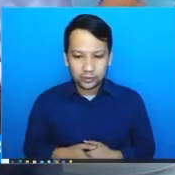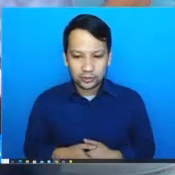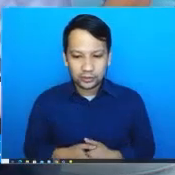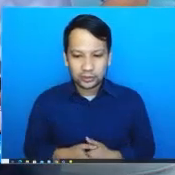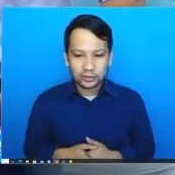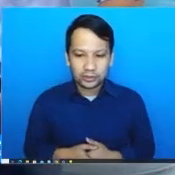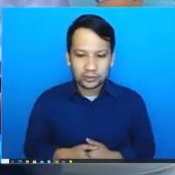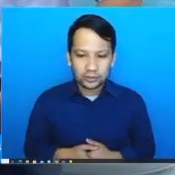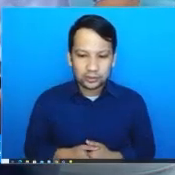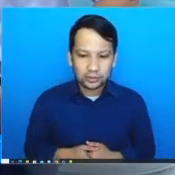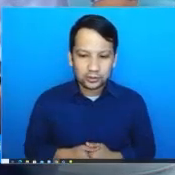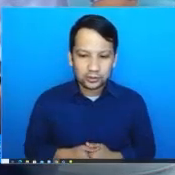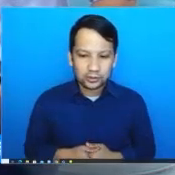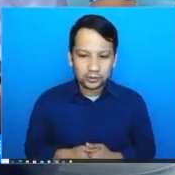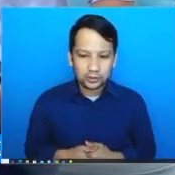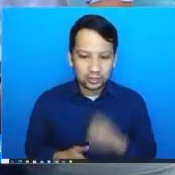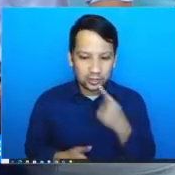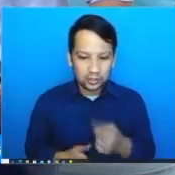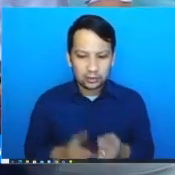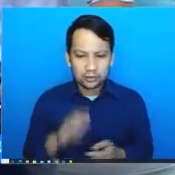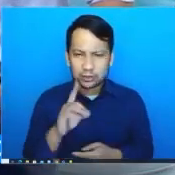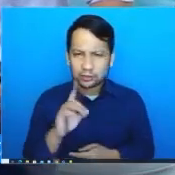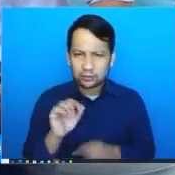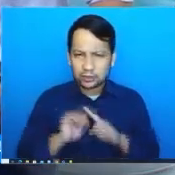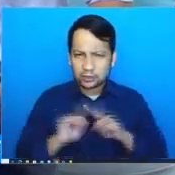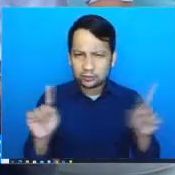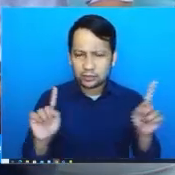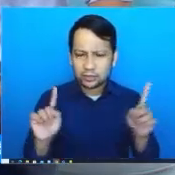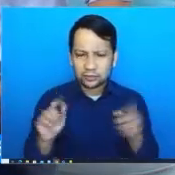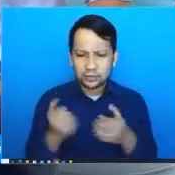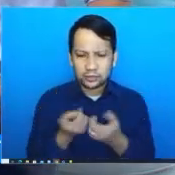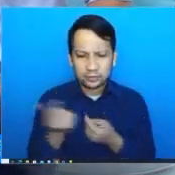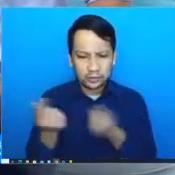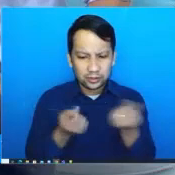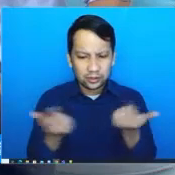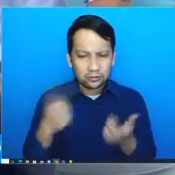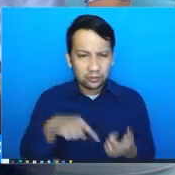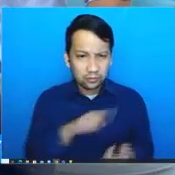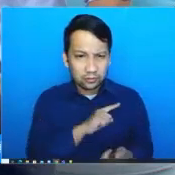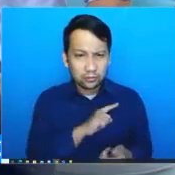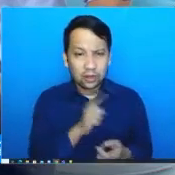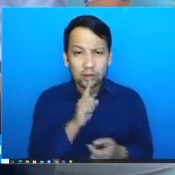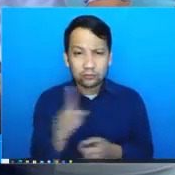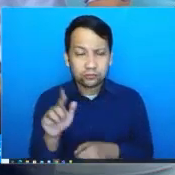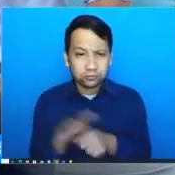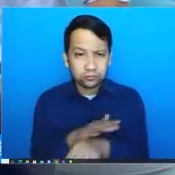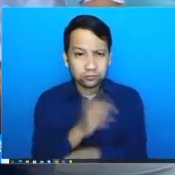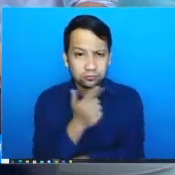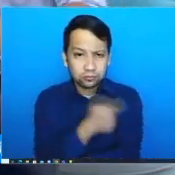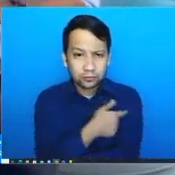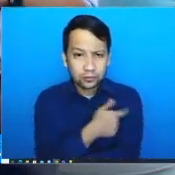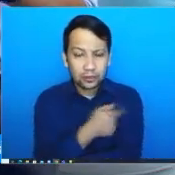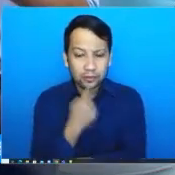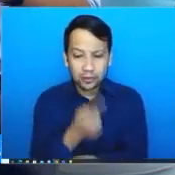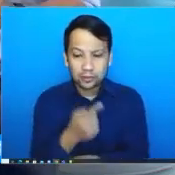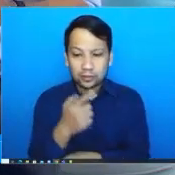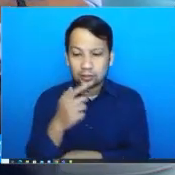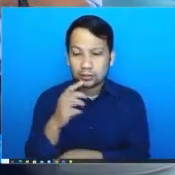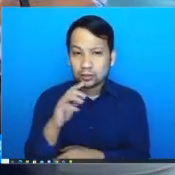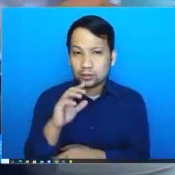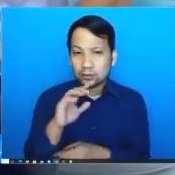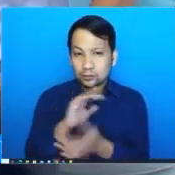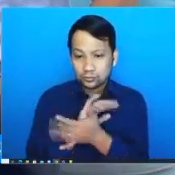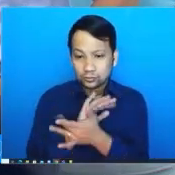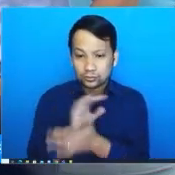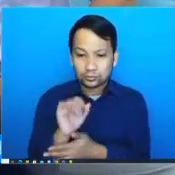Sumami yung Department of Health sa pagluwag sa domestic travel protocols para sa mga fully vaccinated na kontra COVID-19. Kasunod po yan ng concerns ng